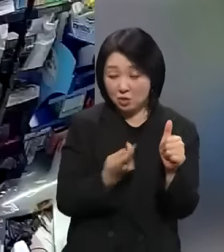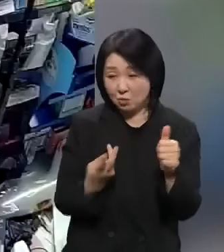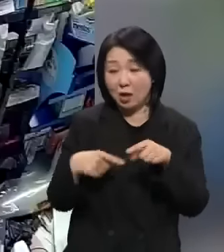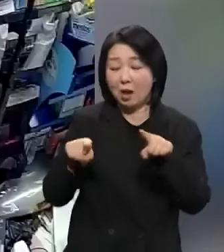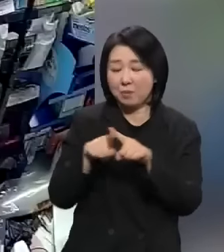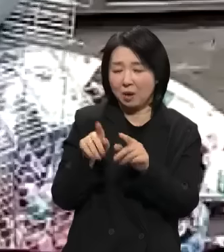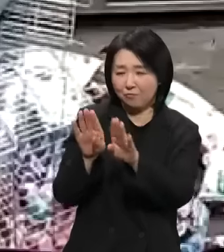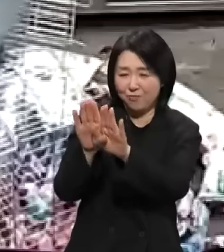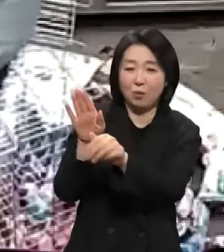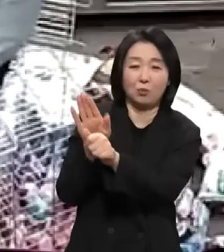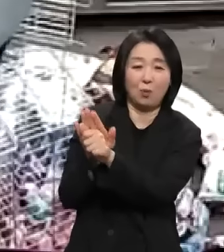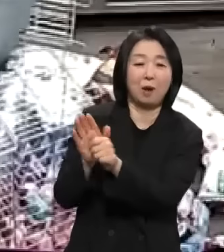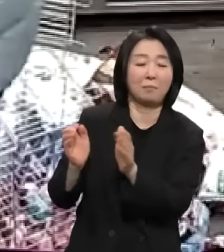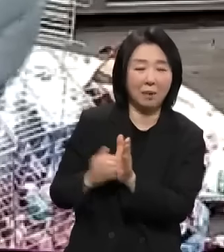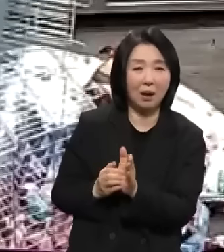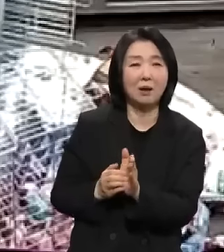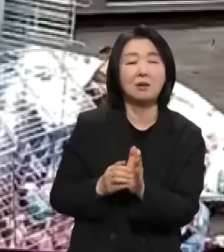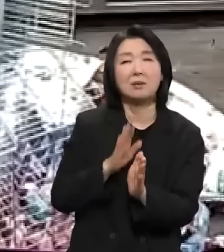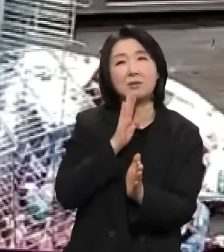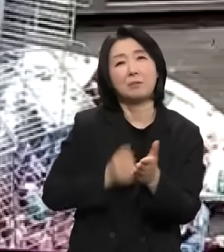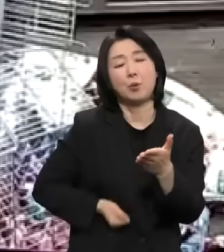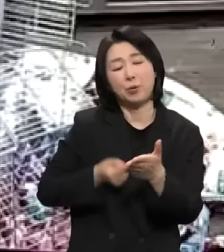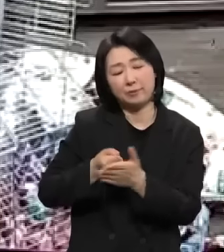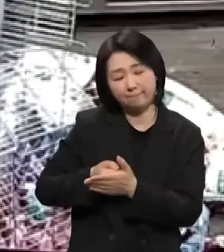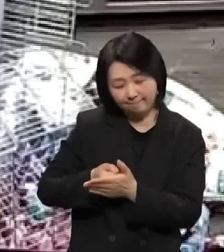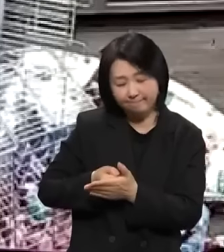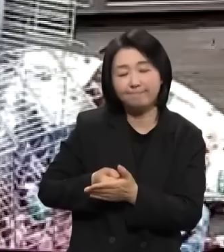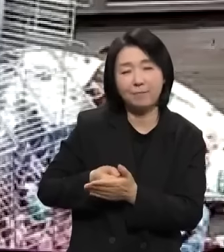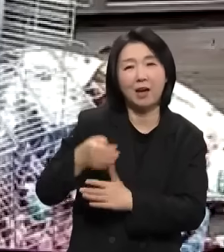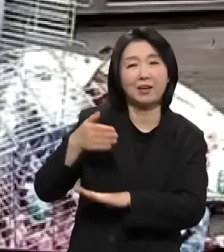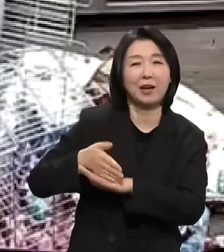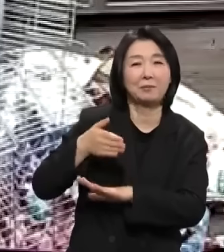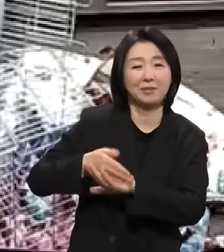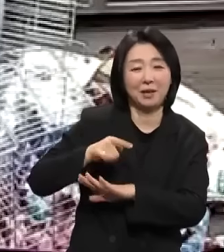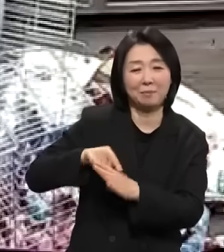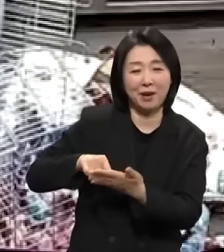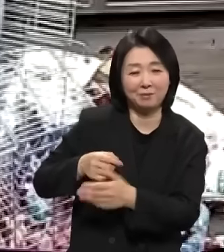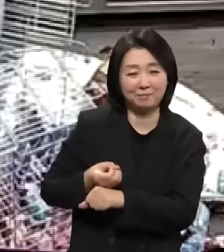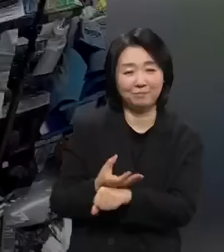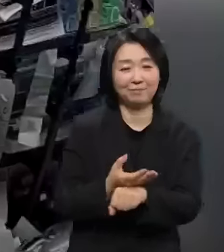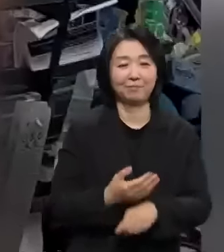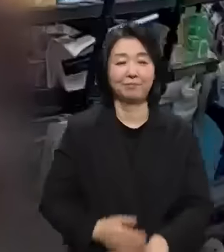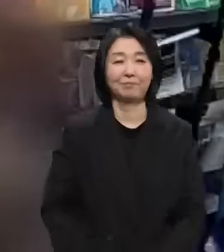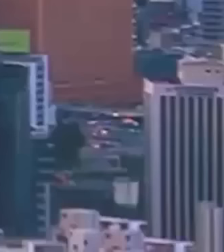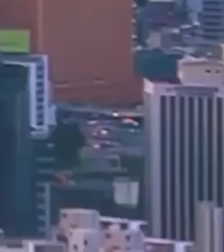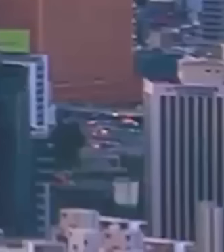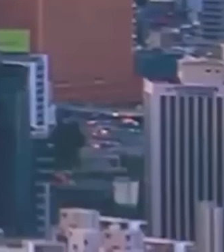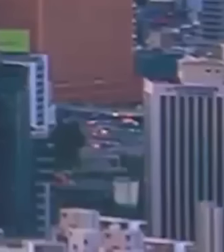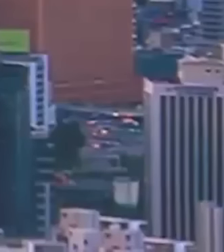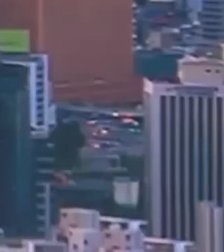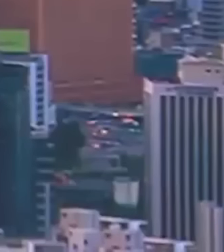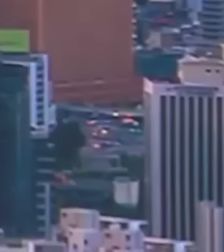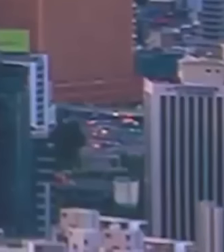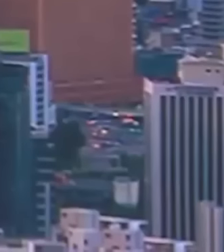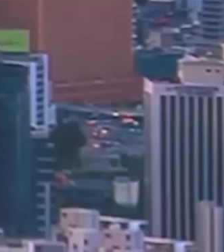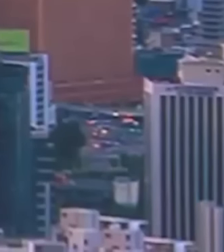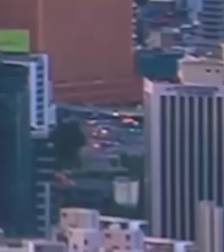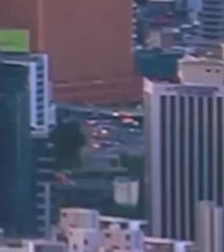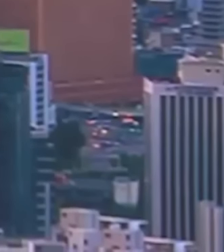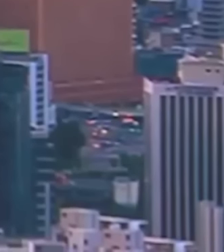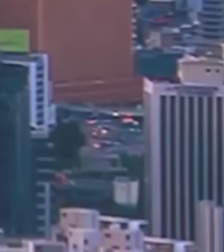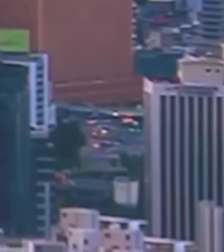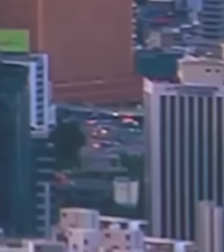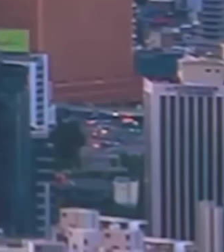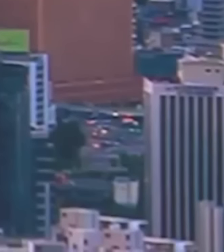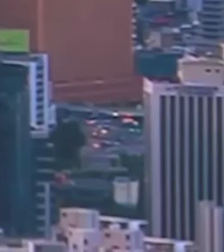잡고 도와줬는데 정말 용기 있는 행동이었다면서 감사한 마음을 전했습니다. 아침의 앵커